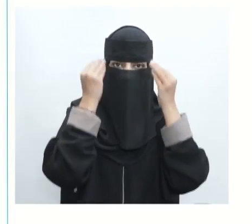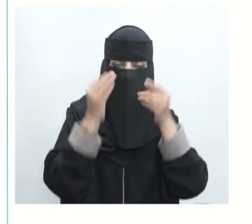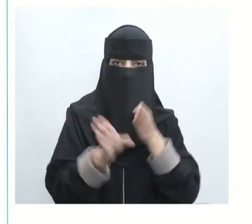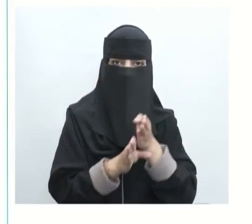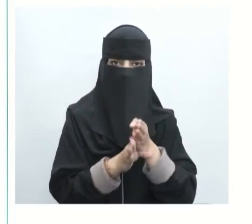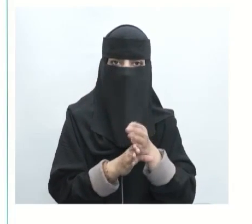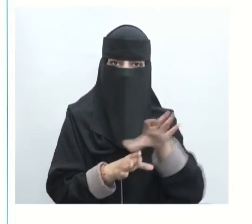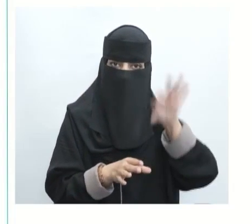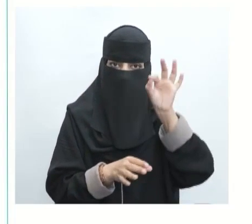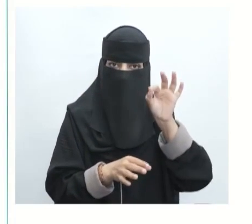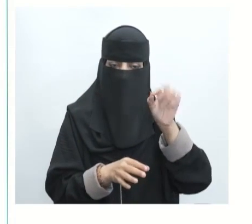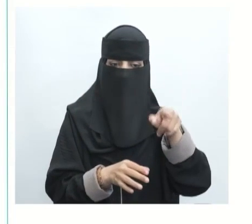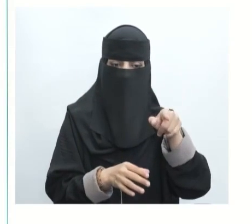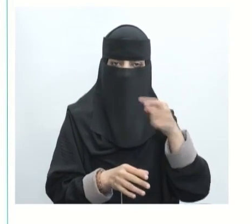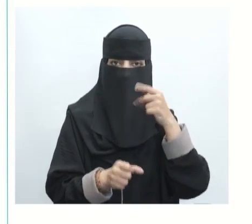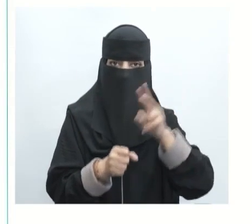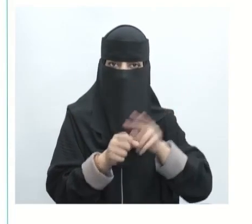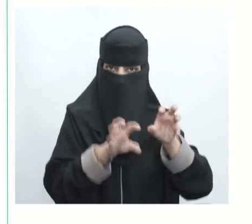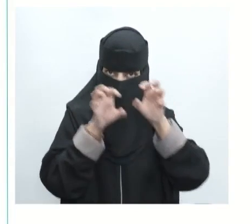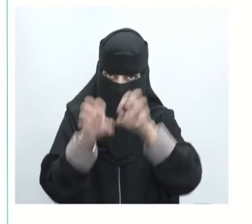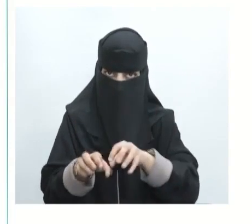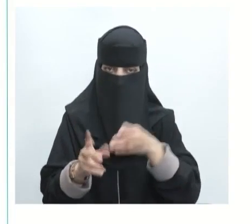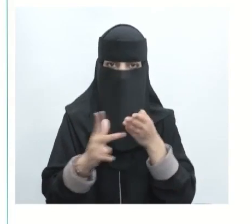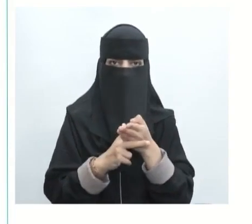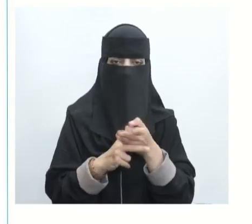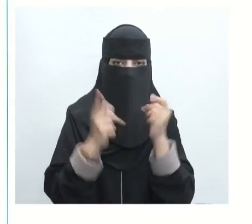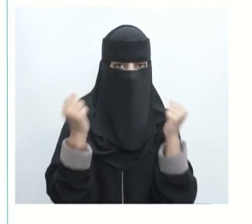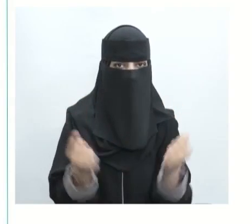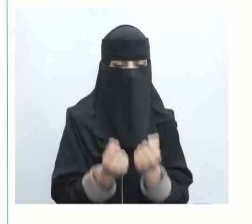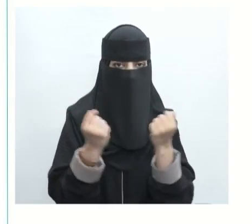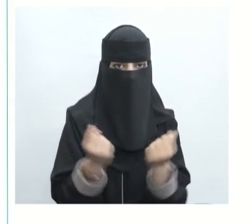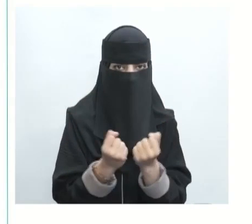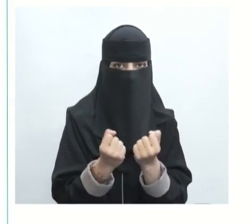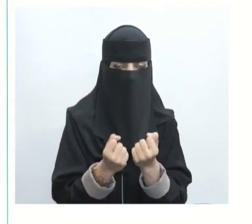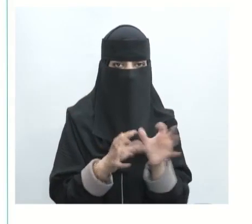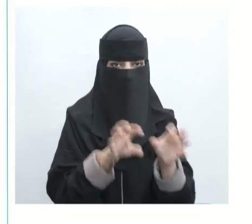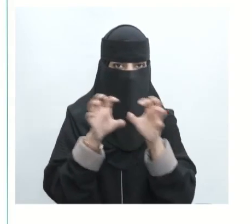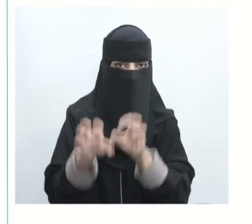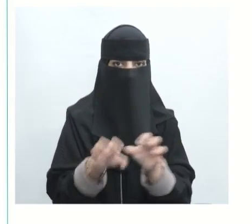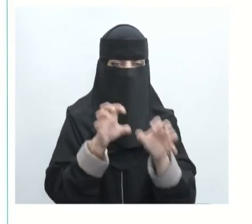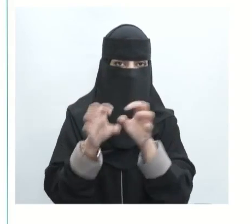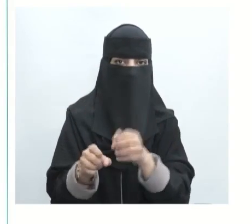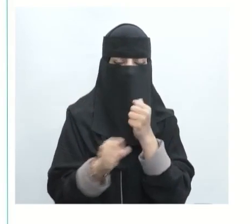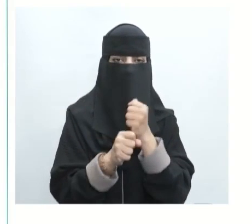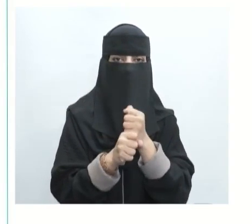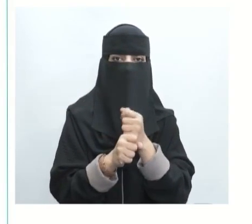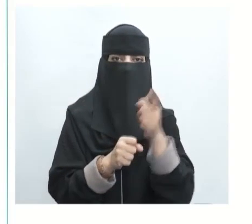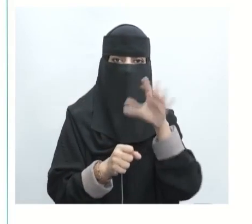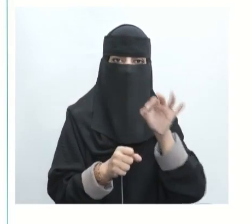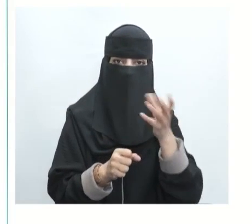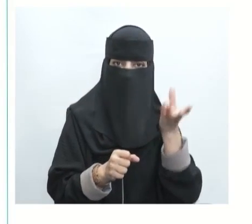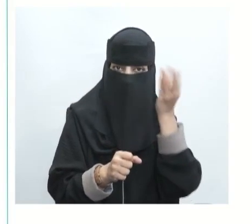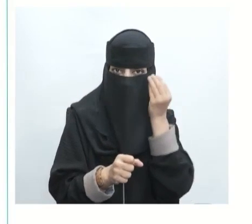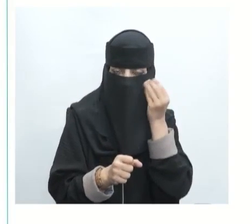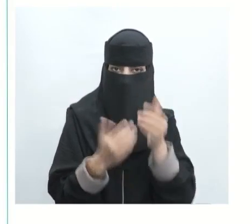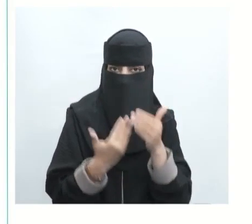أسلوب الاستثناء وسوف تقوم باستخدامه من خلال تدريبات والتطبيق عليه. إذن أنت قد اكتسبت